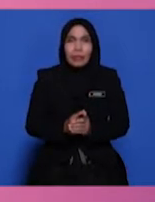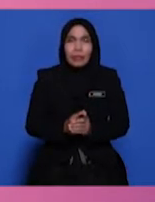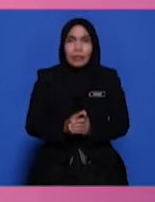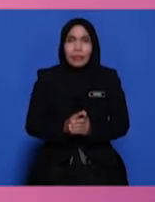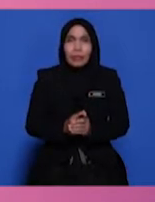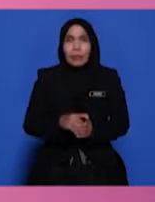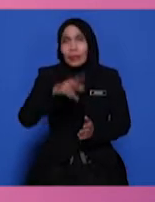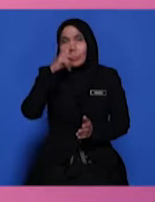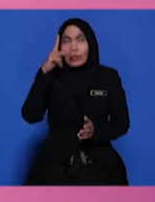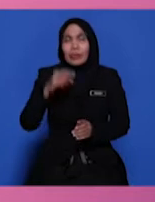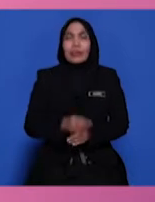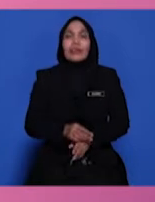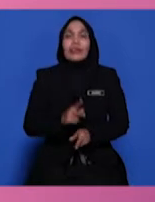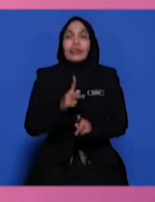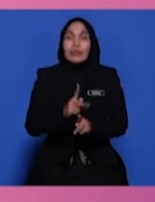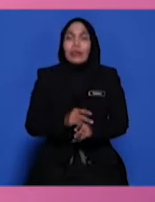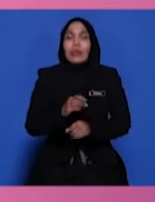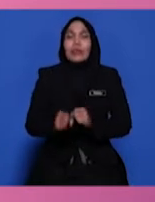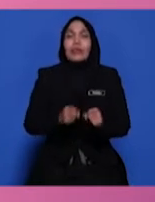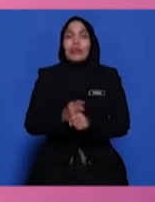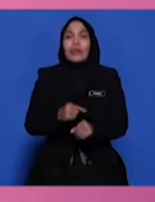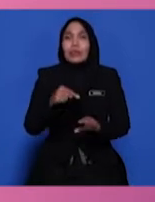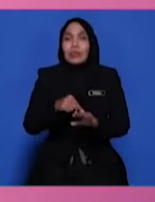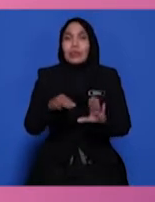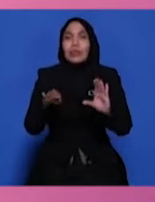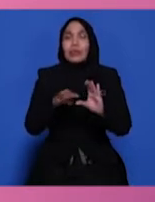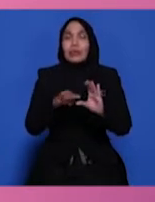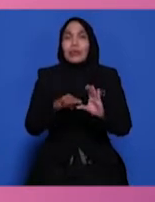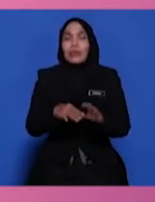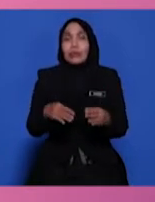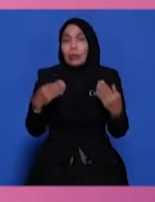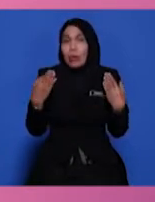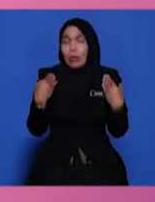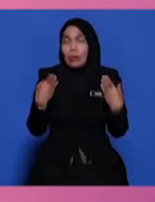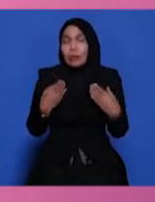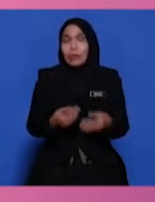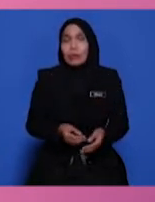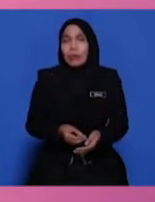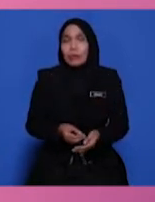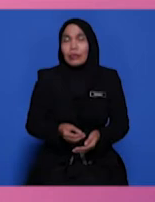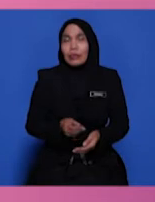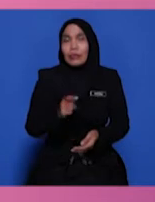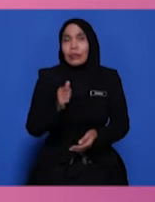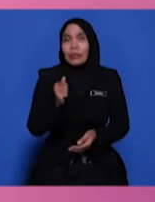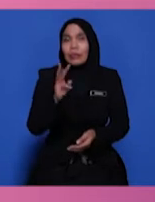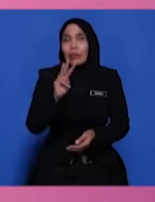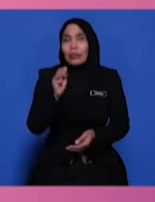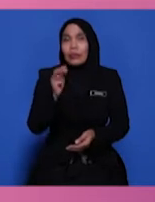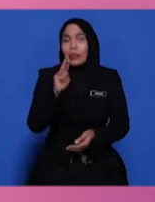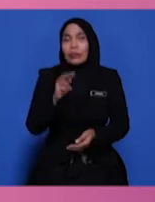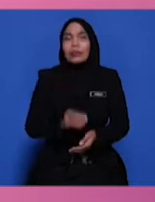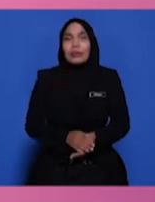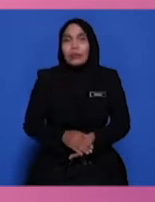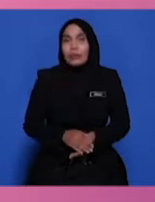RM184,680 kerana simpanan tahunan di bank menawarkan faedah. Kebolehlaksanaan plan kewangan